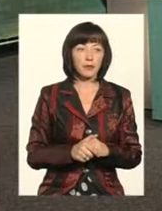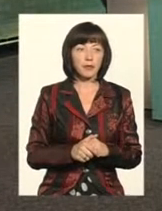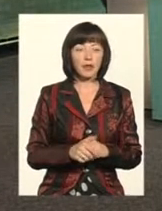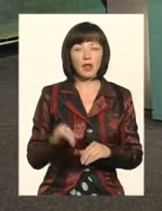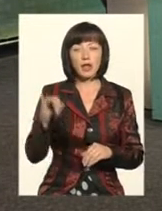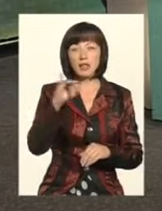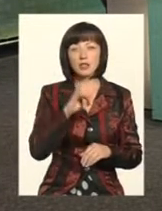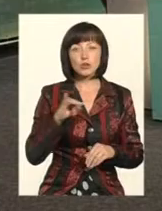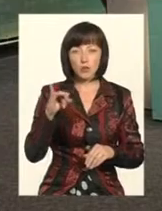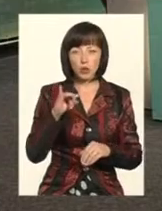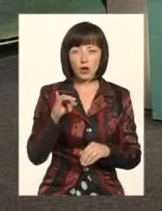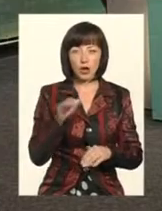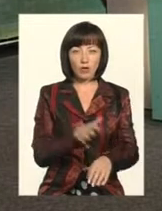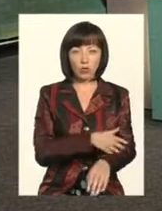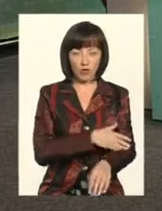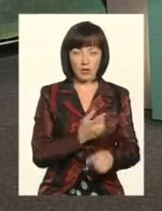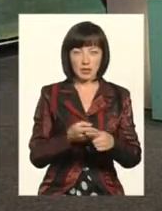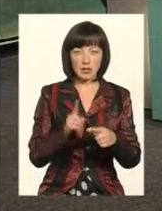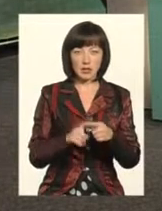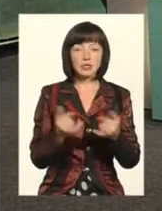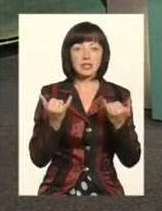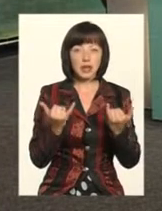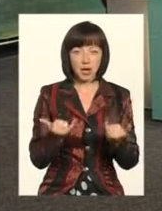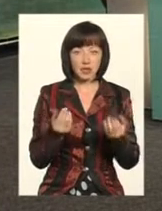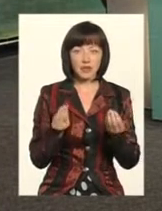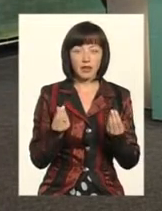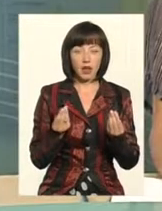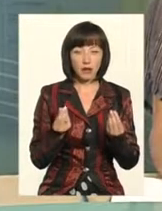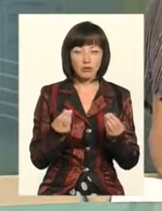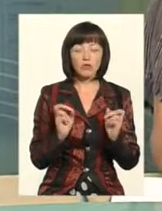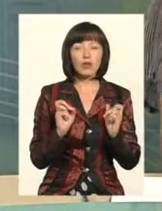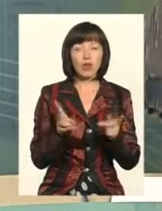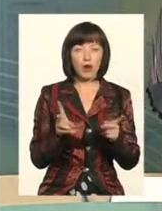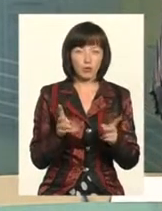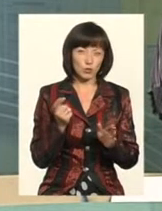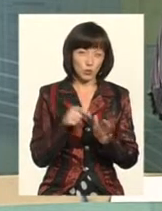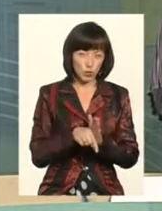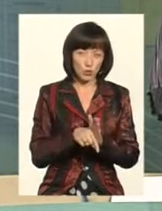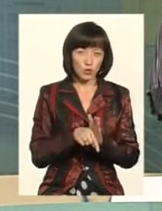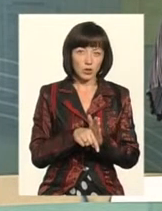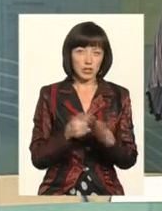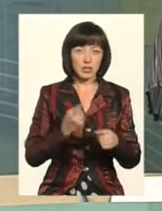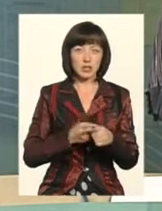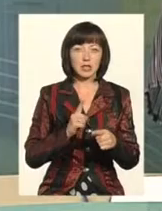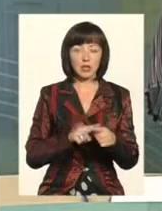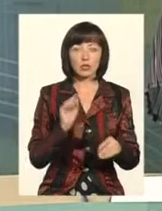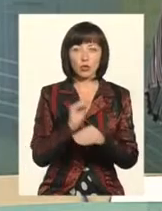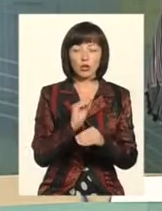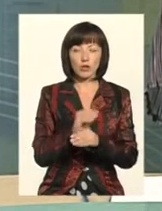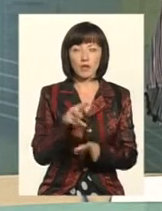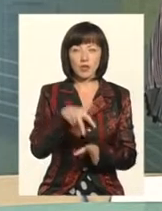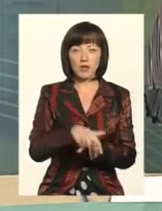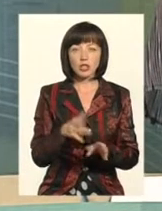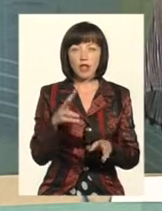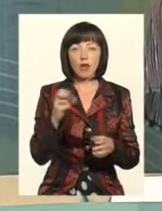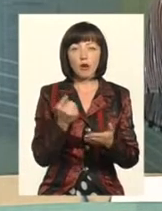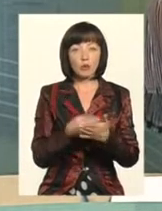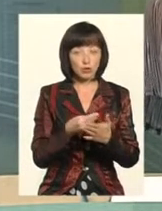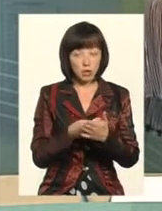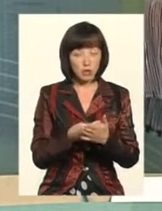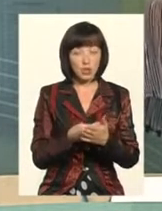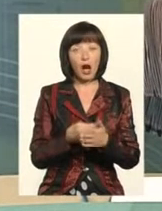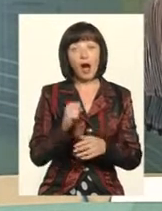історія вже довга ця. Зараз фінансово яким чином? По суті, це додаткове навантаження на бюджет. Звичайно. Разом з